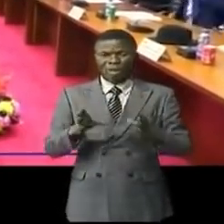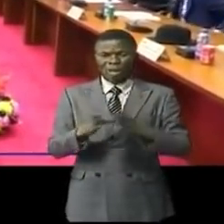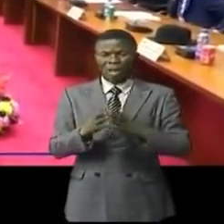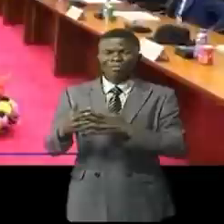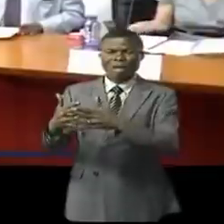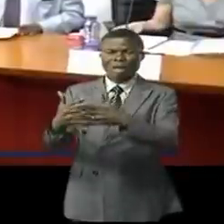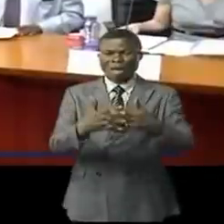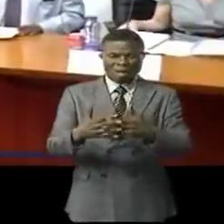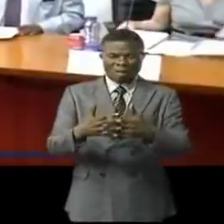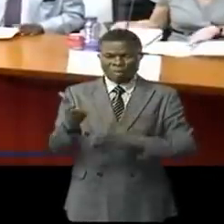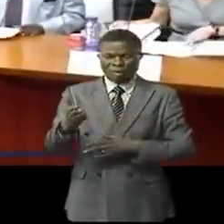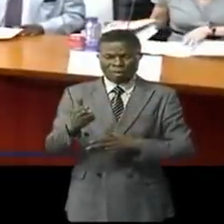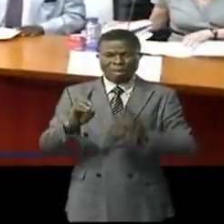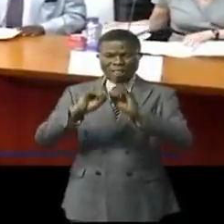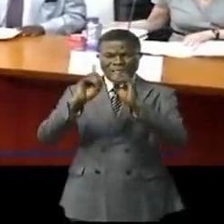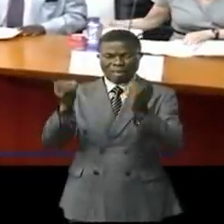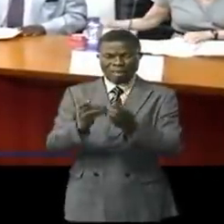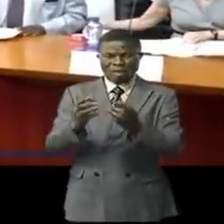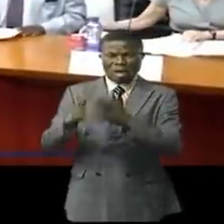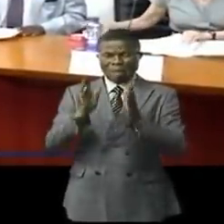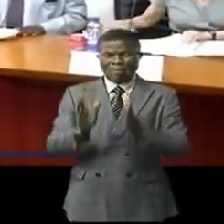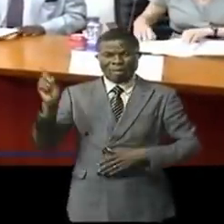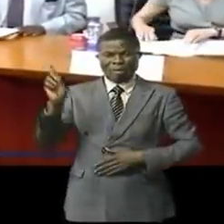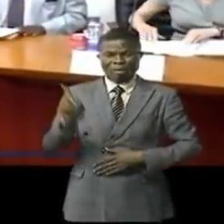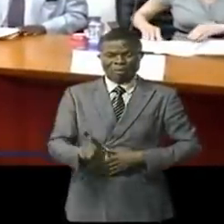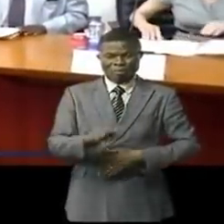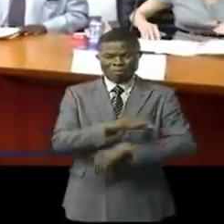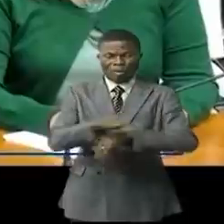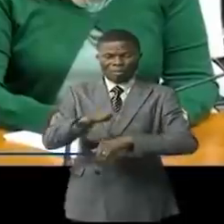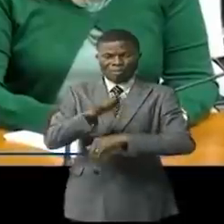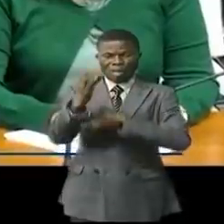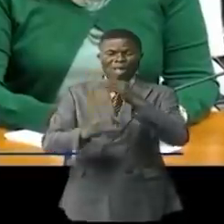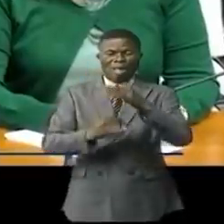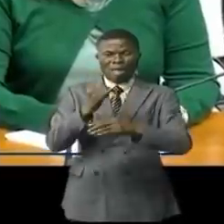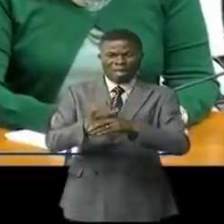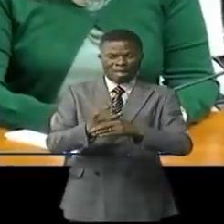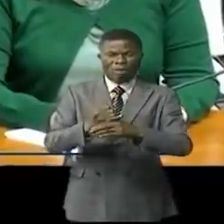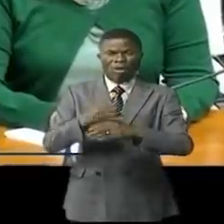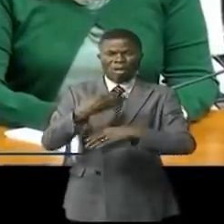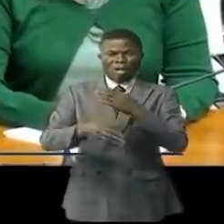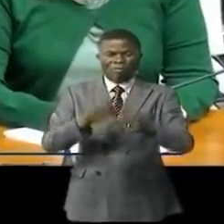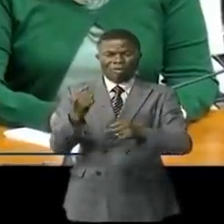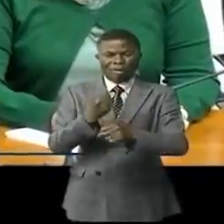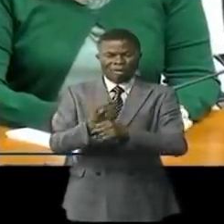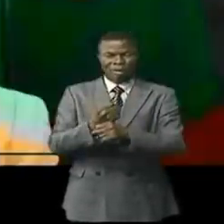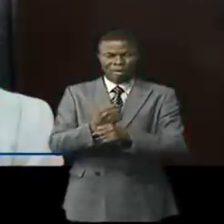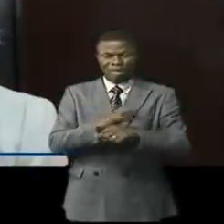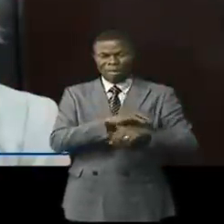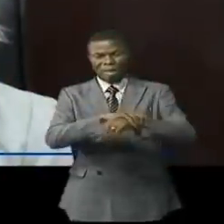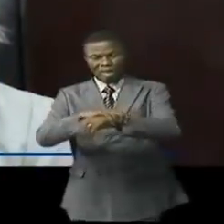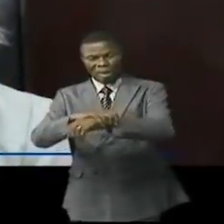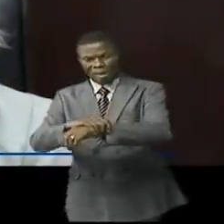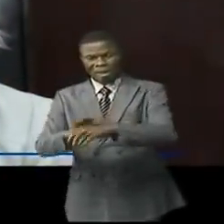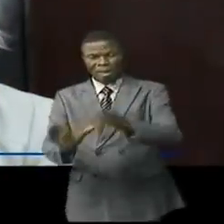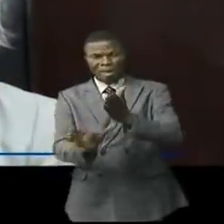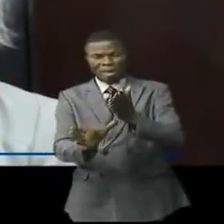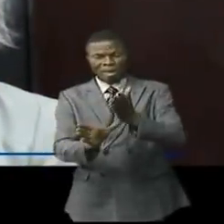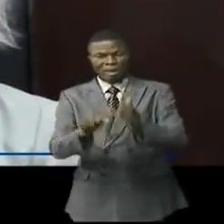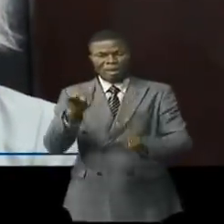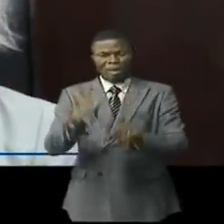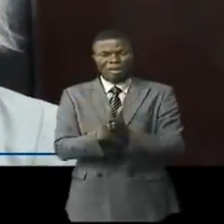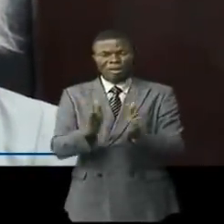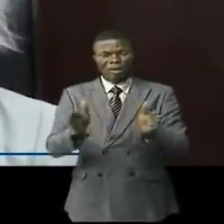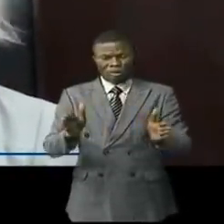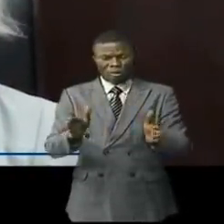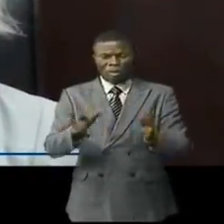d'Amérique. La délégation américaine du Bureau international des affaires du travail, conduite par la sous-secrétaire adjointe Thea Meili, a